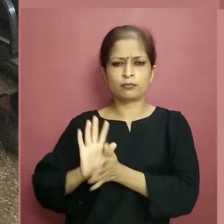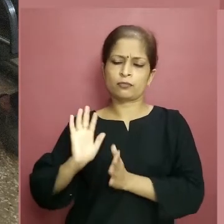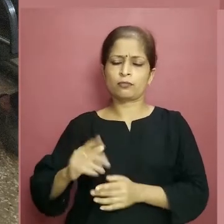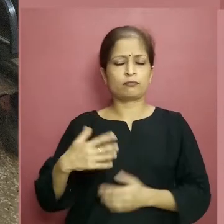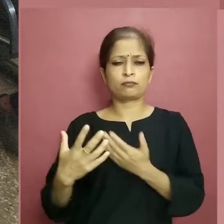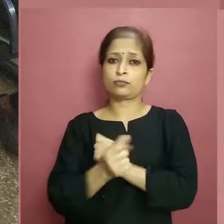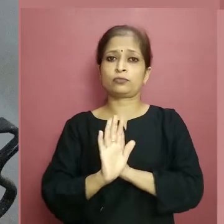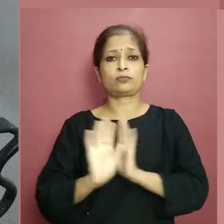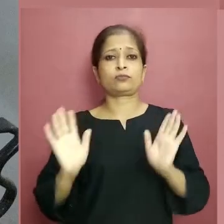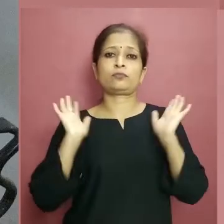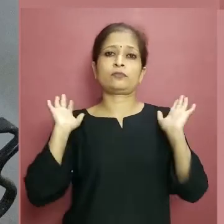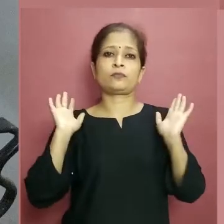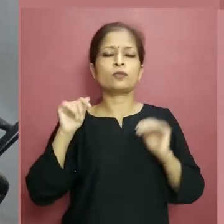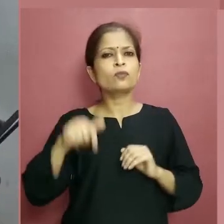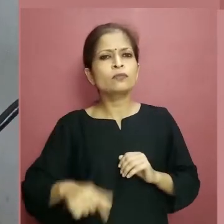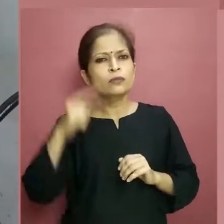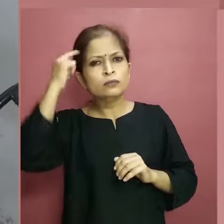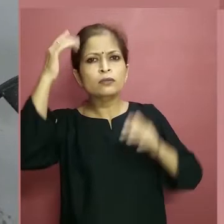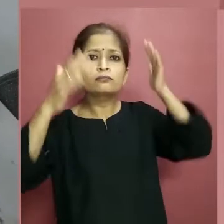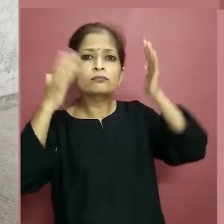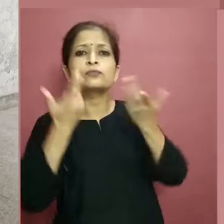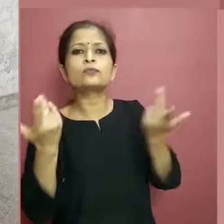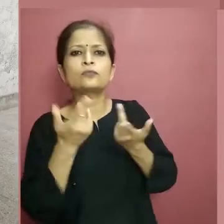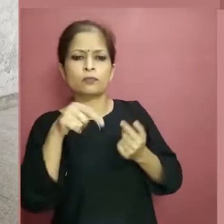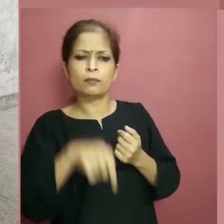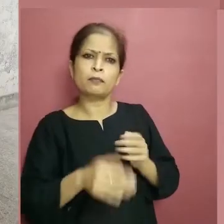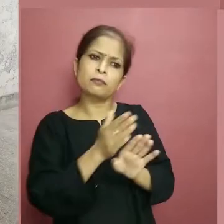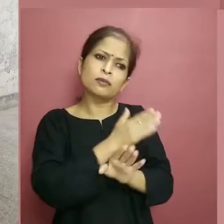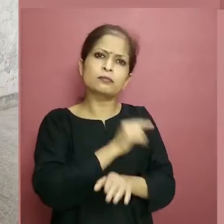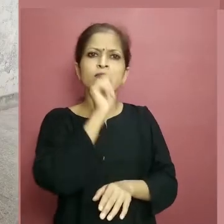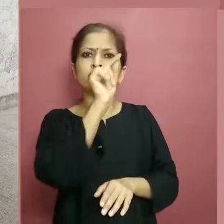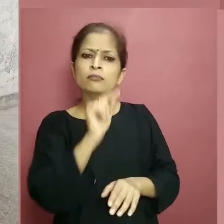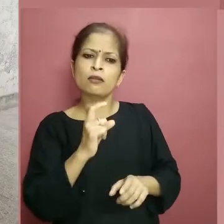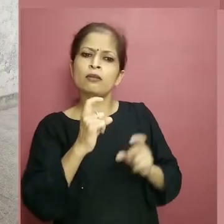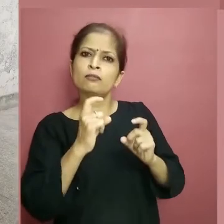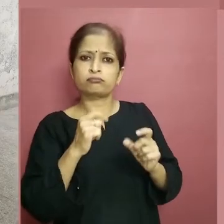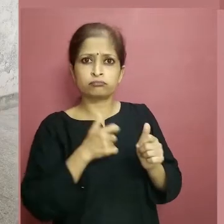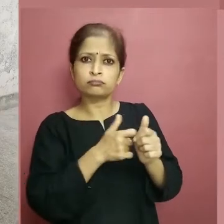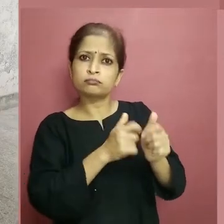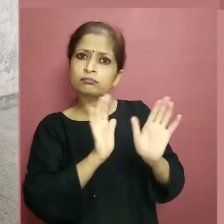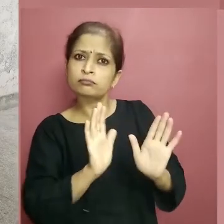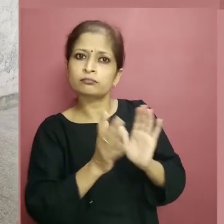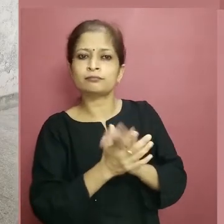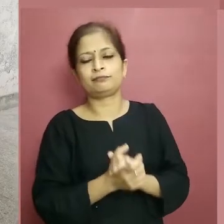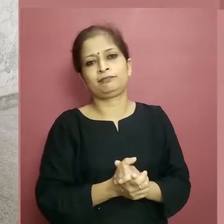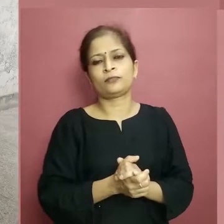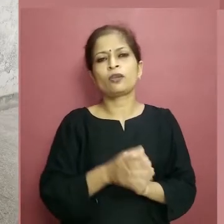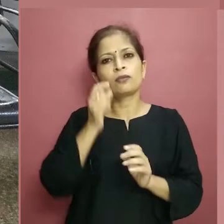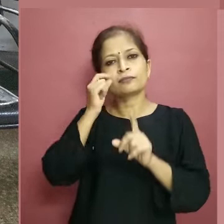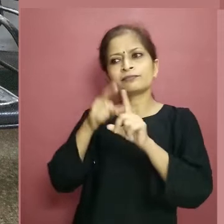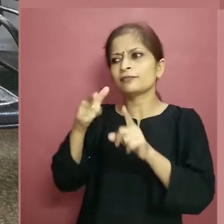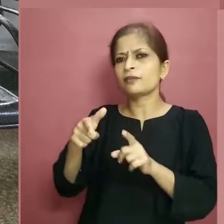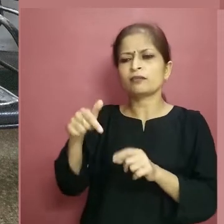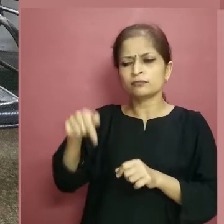भी बैग में ही रखती हूँ मैं। इसके बिना तो गुजारा ही नहीं है अब। तो फिर किस बात की चिंता? तुम तो पहले से ही सारी सावधानियां बरत